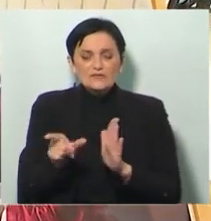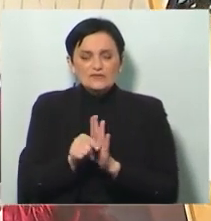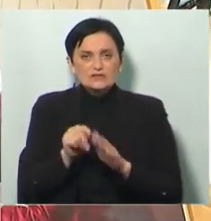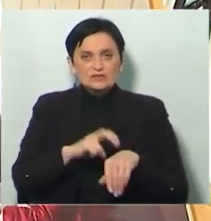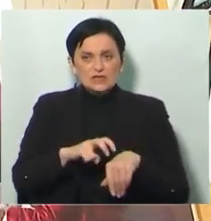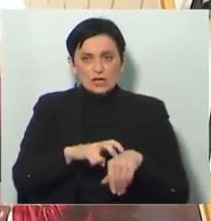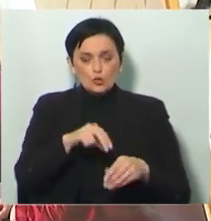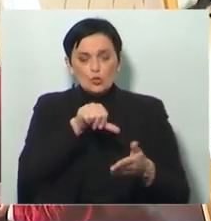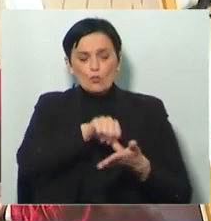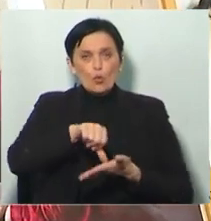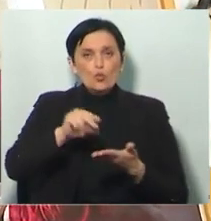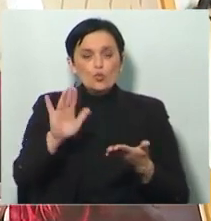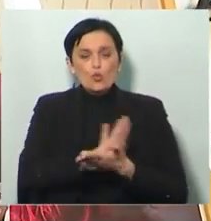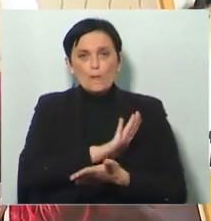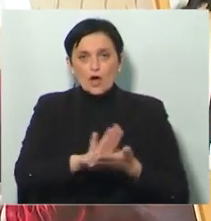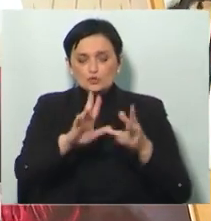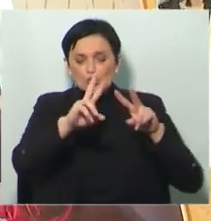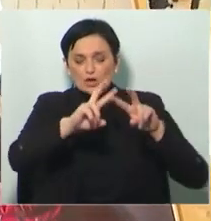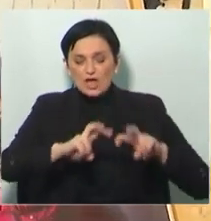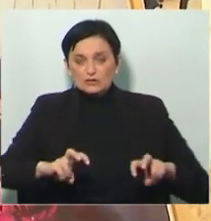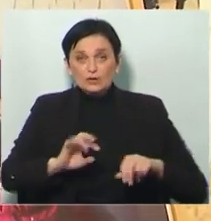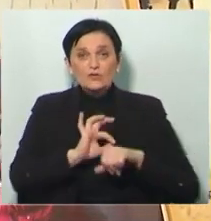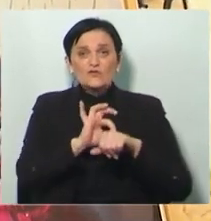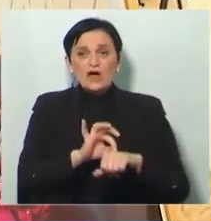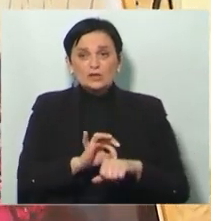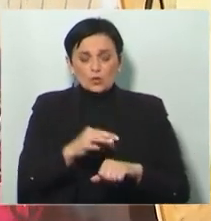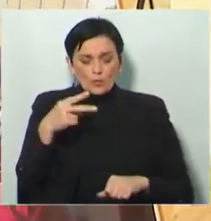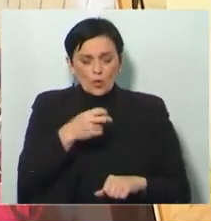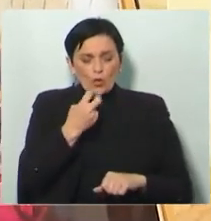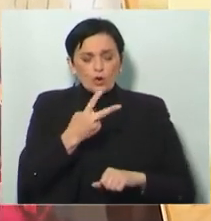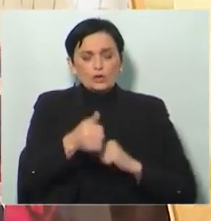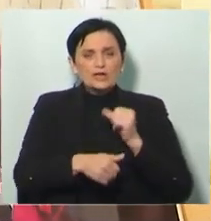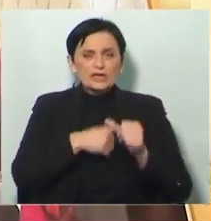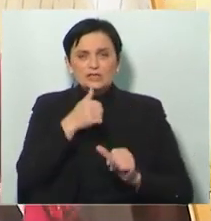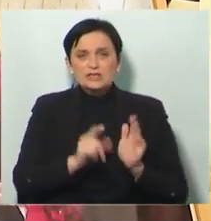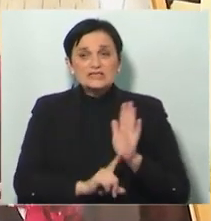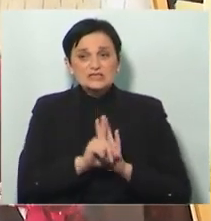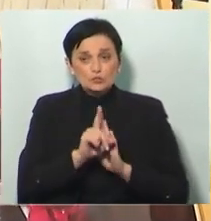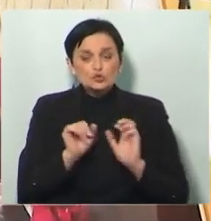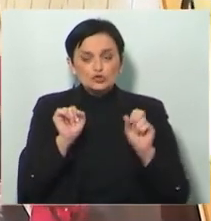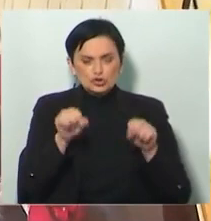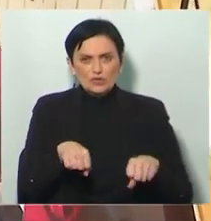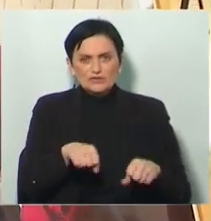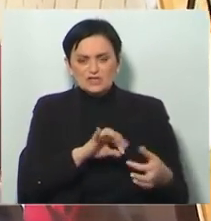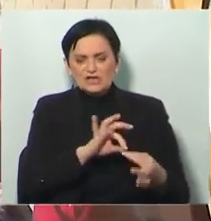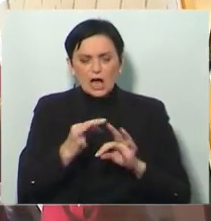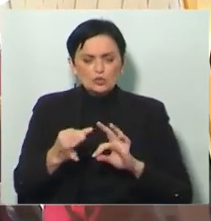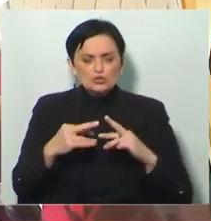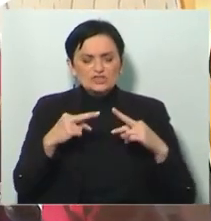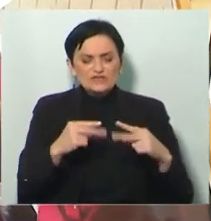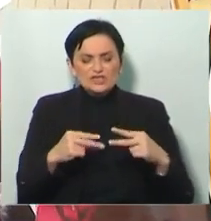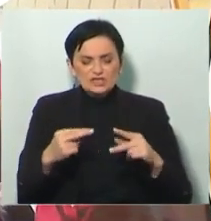და მონაწილეობენ უფასო გასინჯვებში. ვატარებთ რამას 2012 წლიდან შევძელით გარკვეული ცვლილების